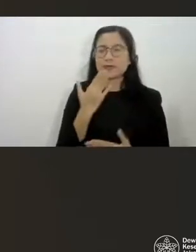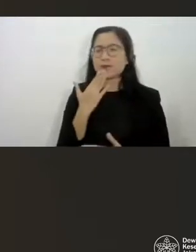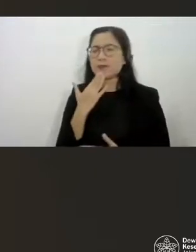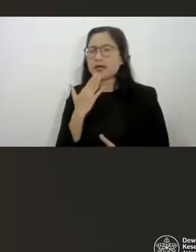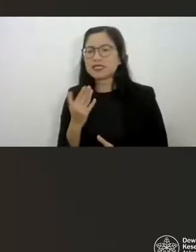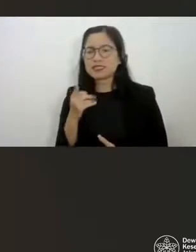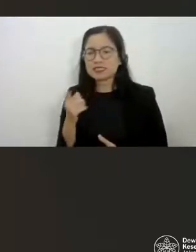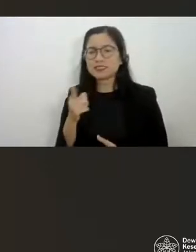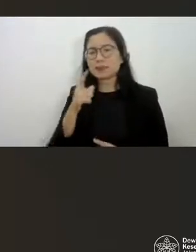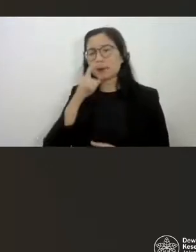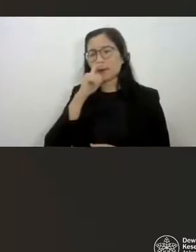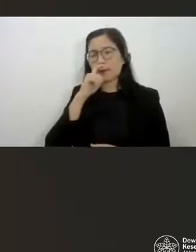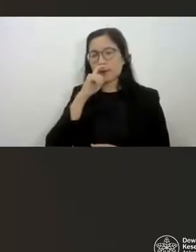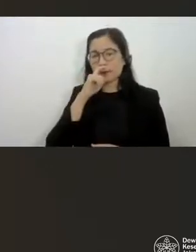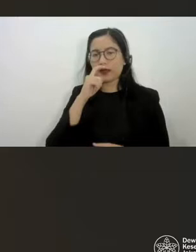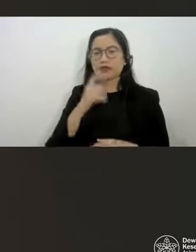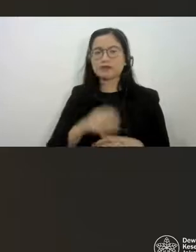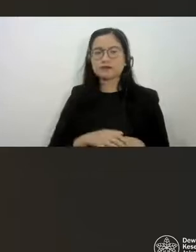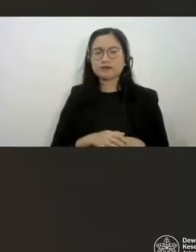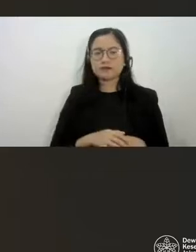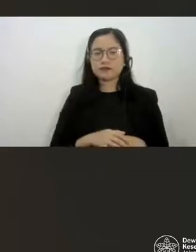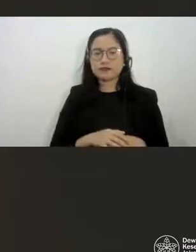Bapak